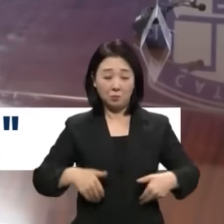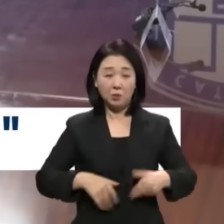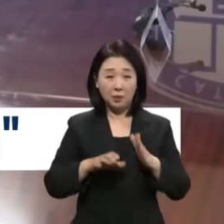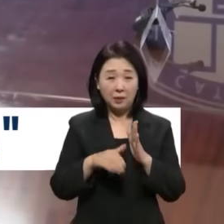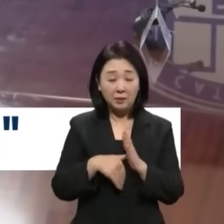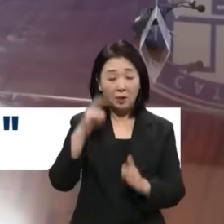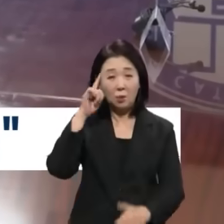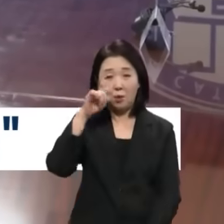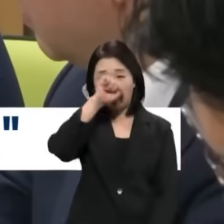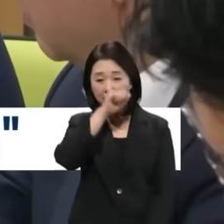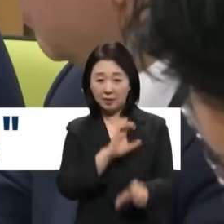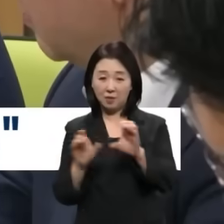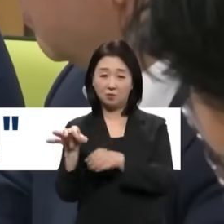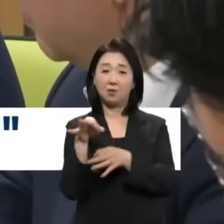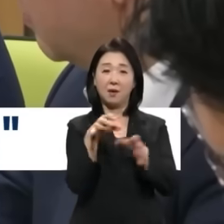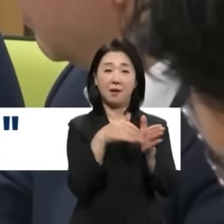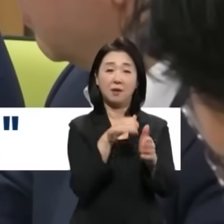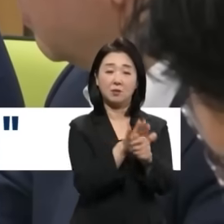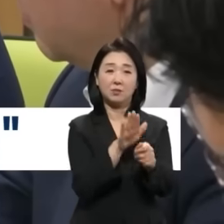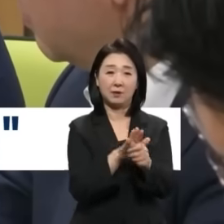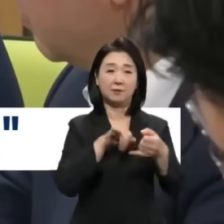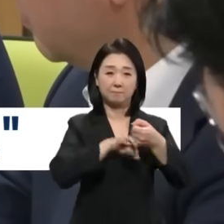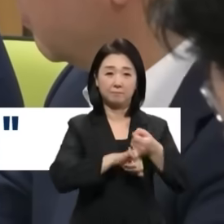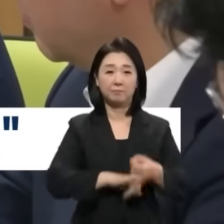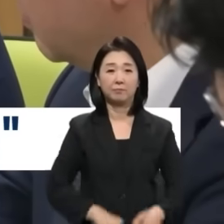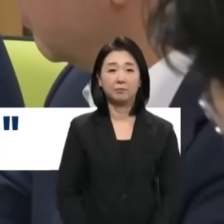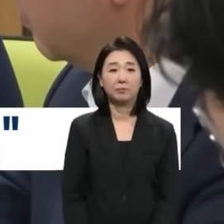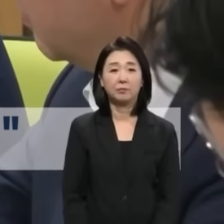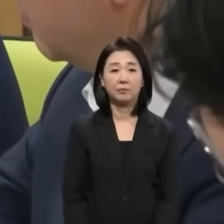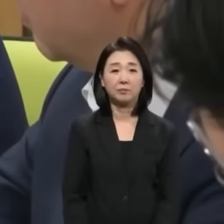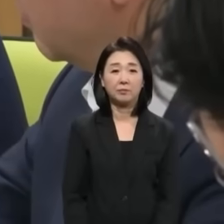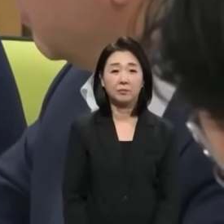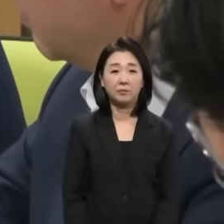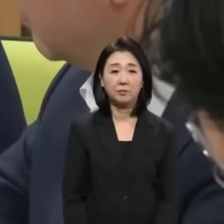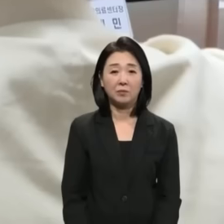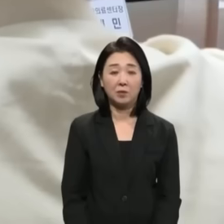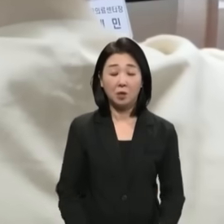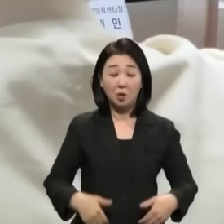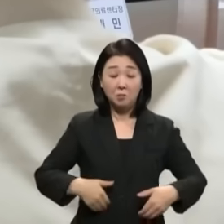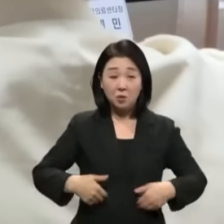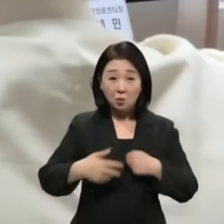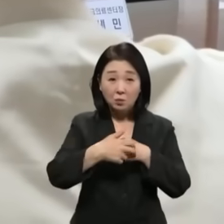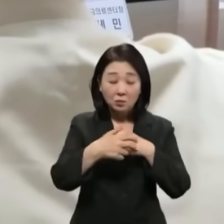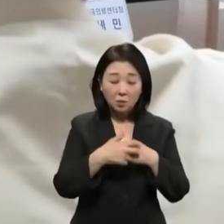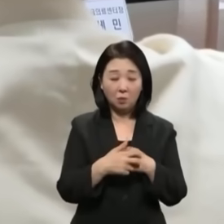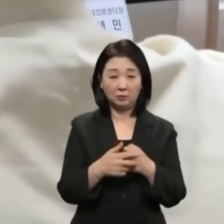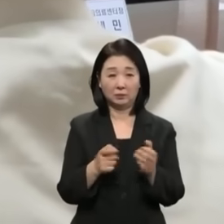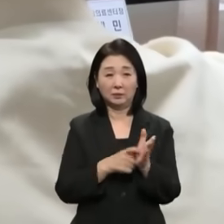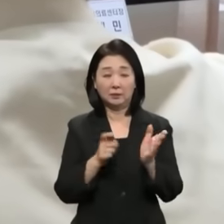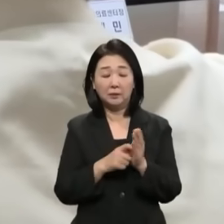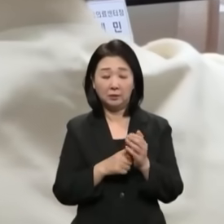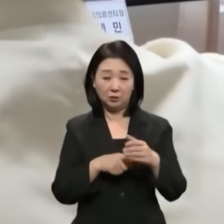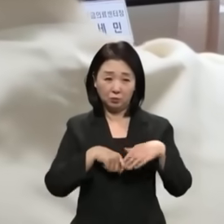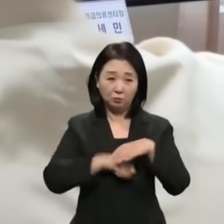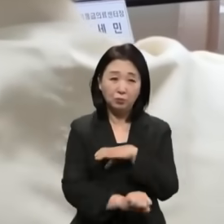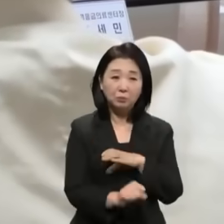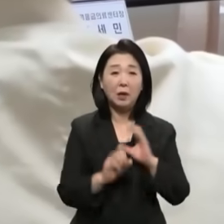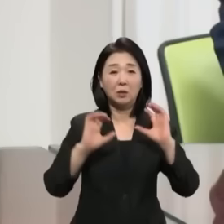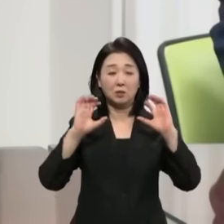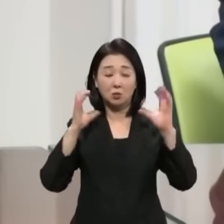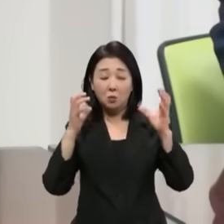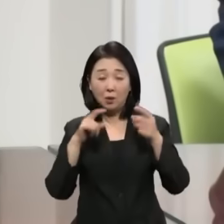예비비 성으로도 지원하겠다고 말했습니다 필수의료 중 응급 분만 소화 중증 의료에